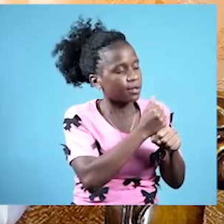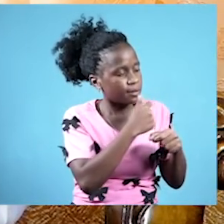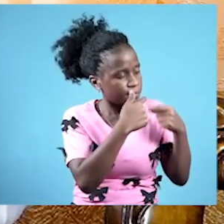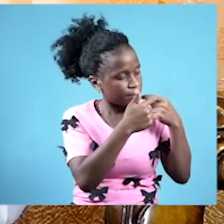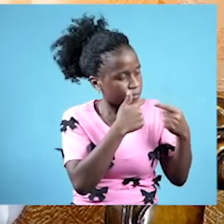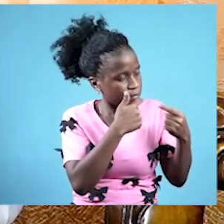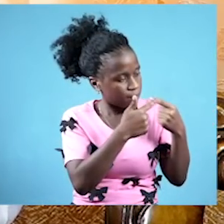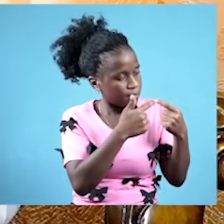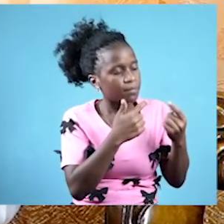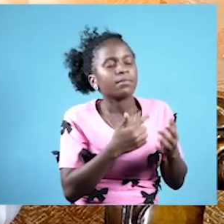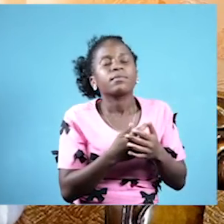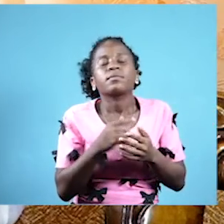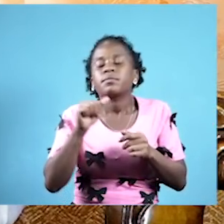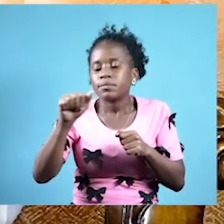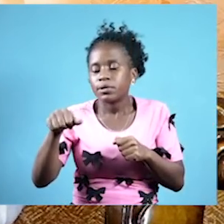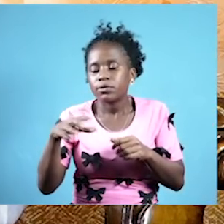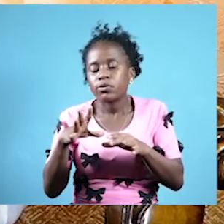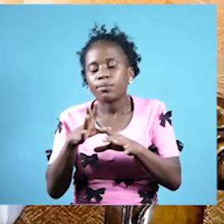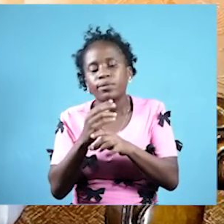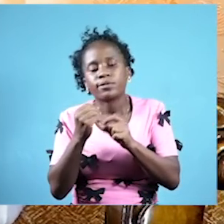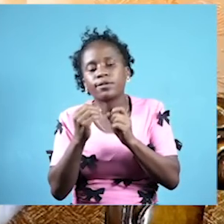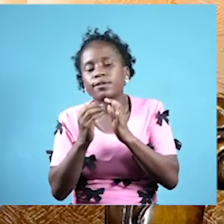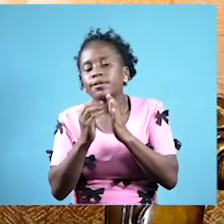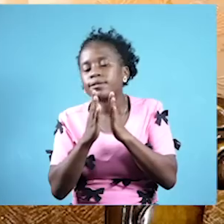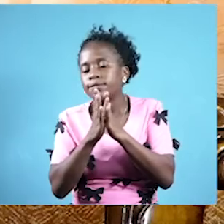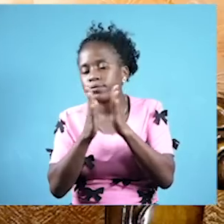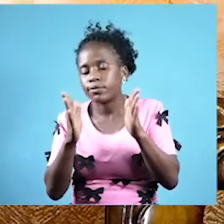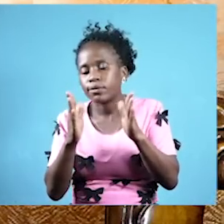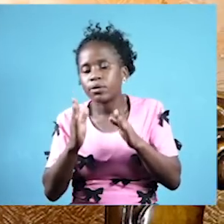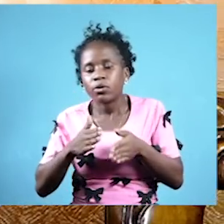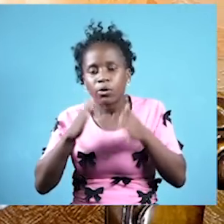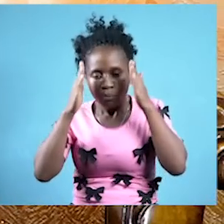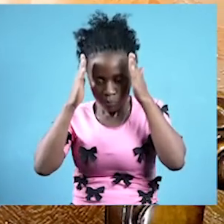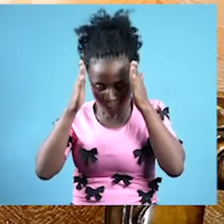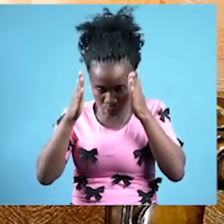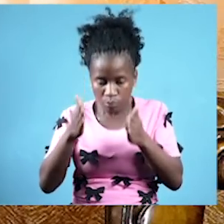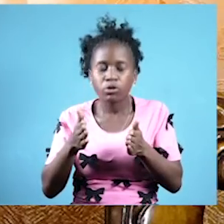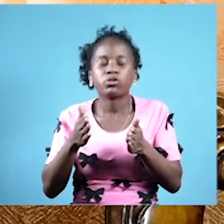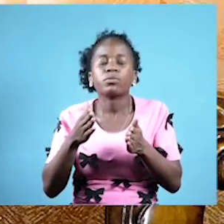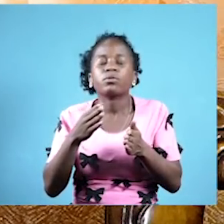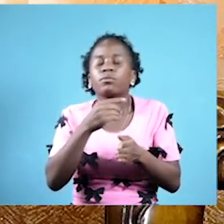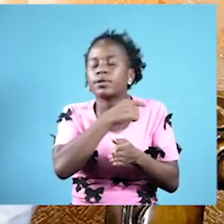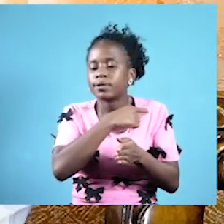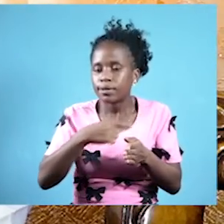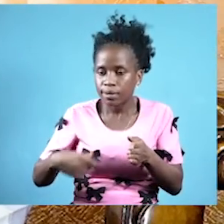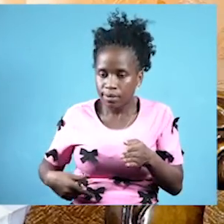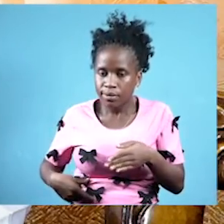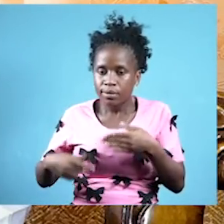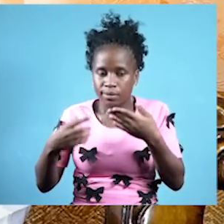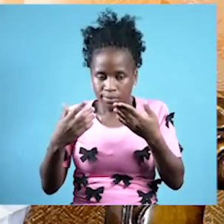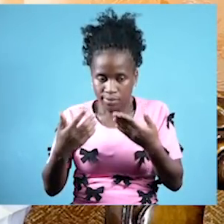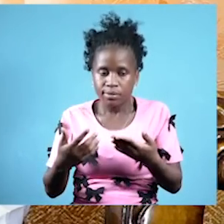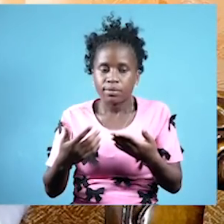nafasi inapatikana. Nafasi inapatikana. Nafasi inapatikana. Na hata kwa Mheshimiwa Rais kupitia kwa wasaidizi wake